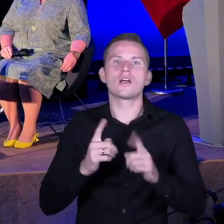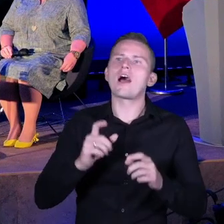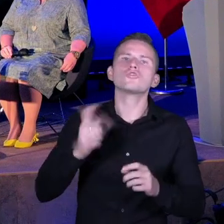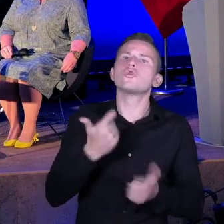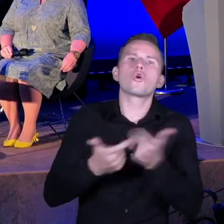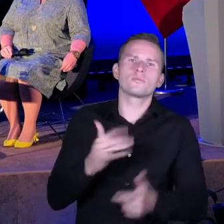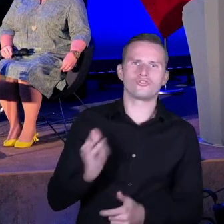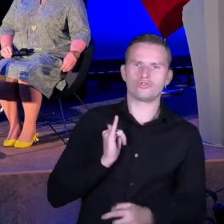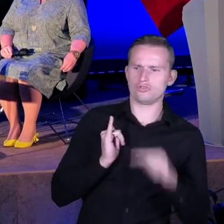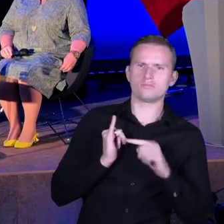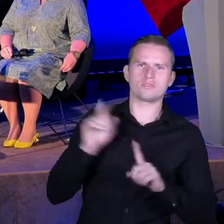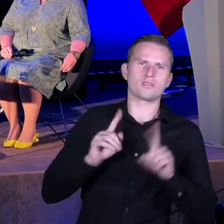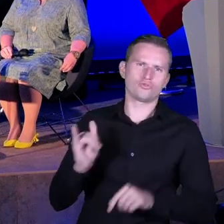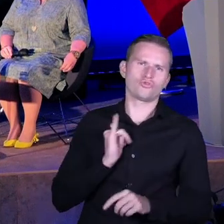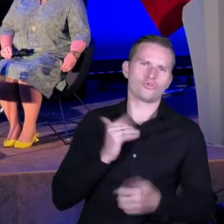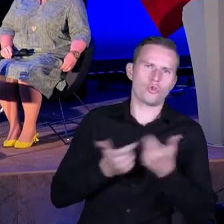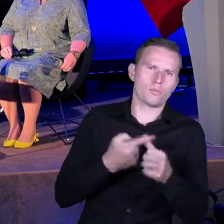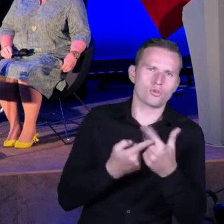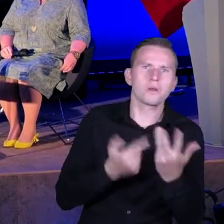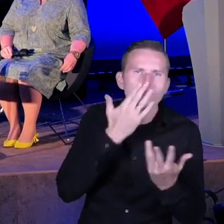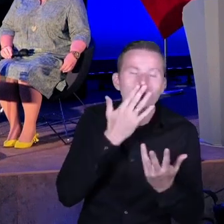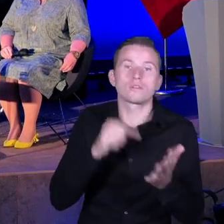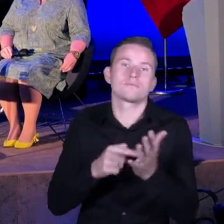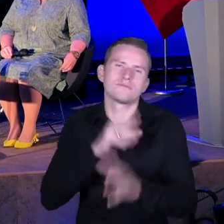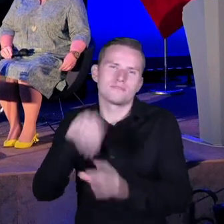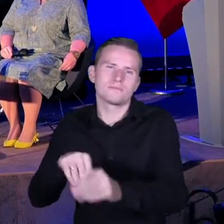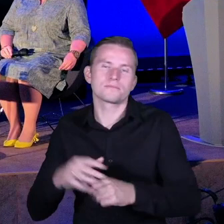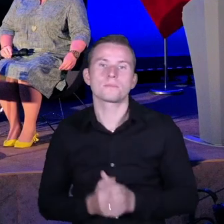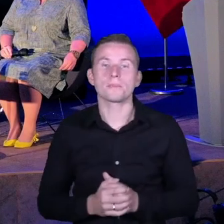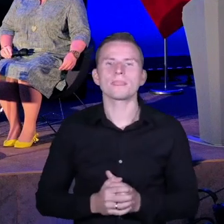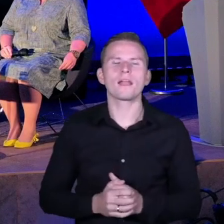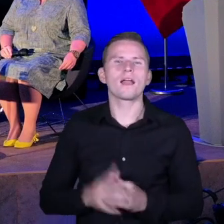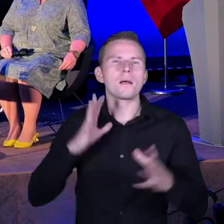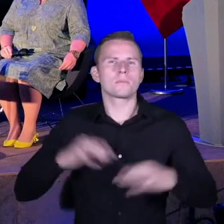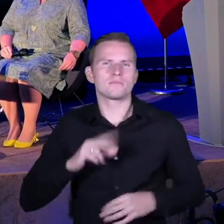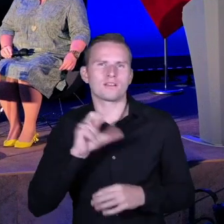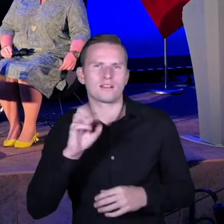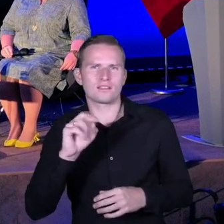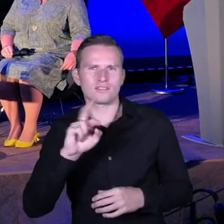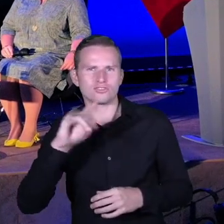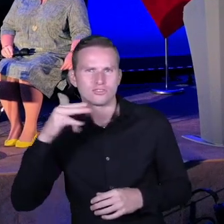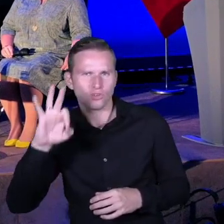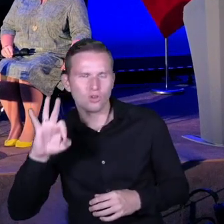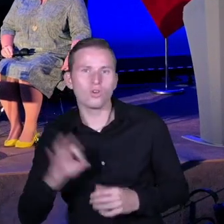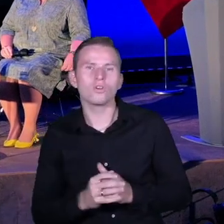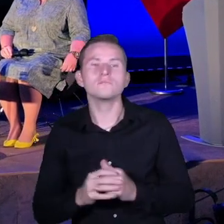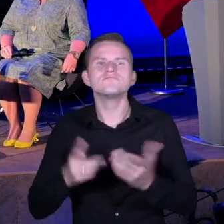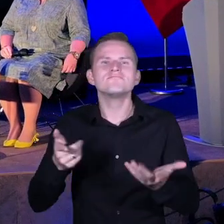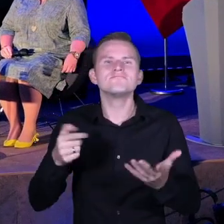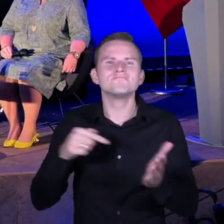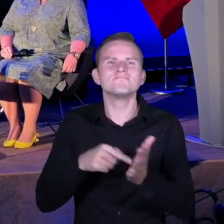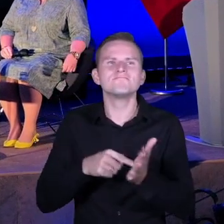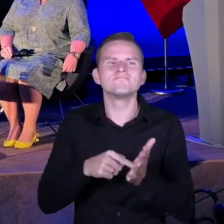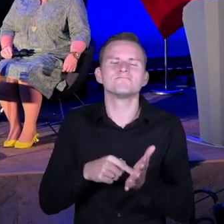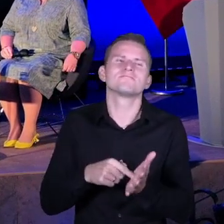że o tym też powiedziałaś. Pani Katarzyno, z perspektywy biznesu, dlaczego te kompetencje